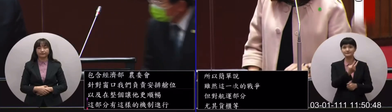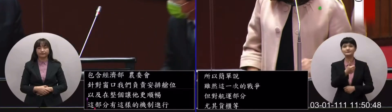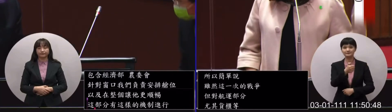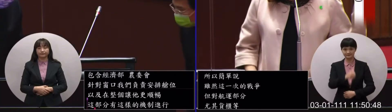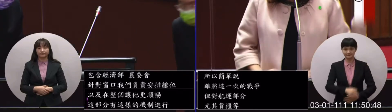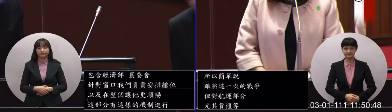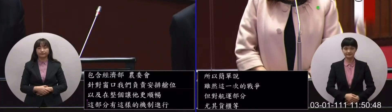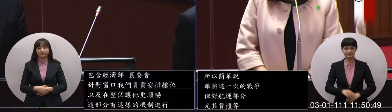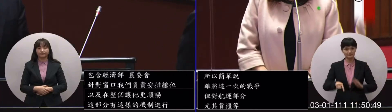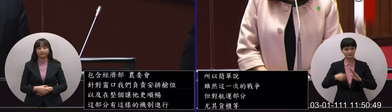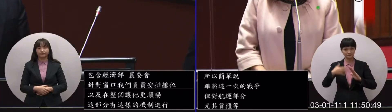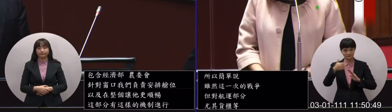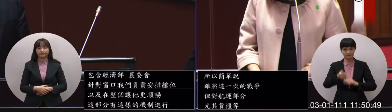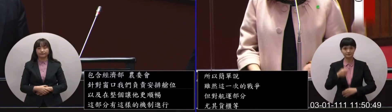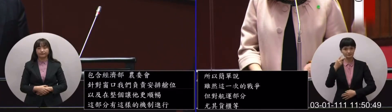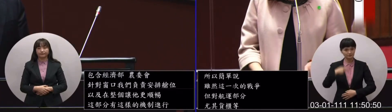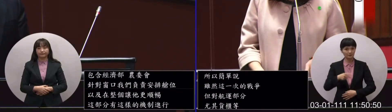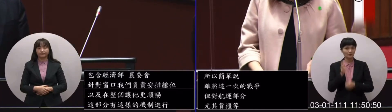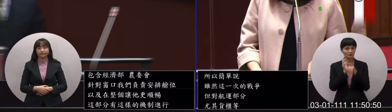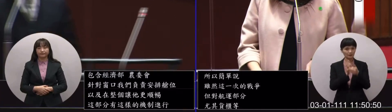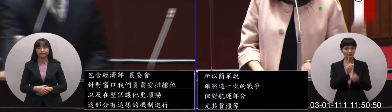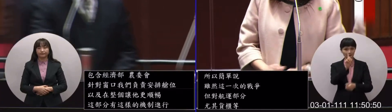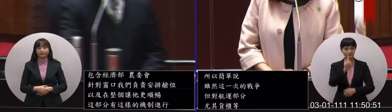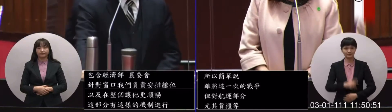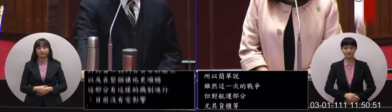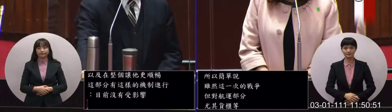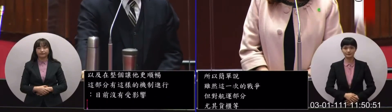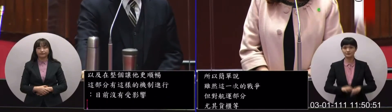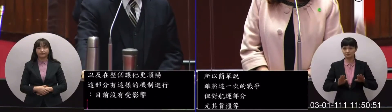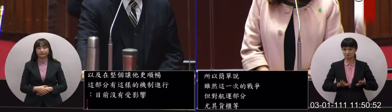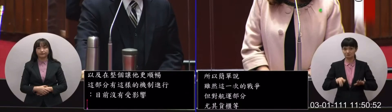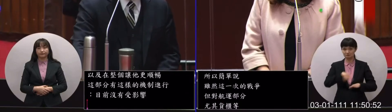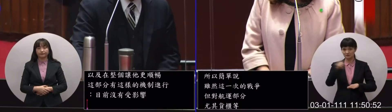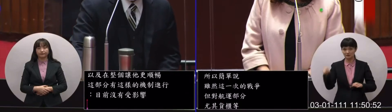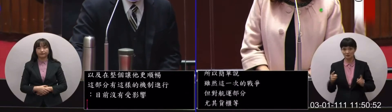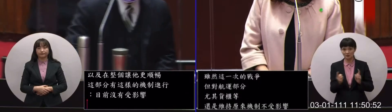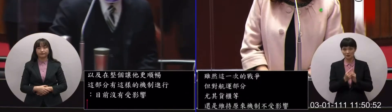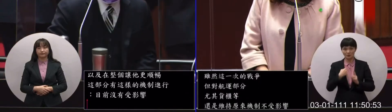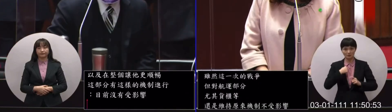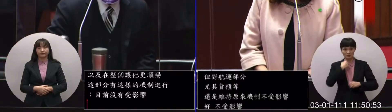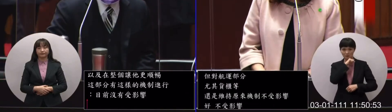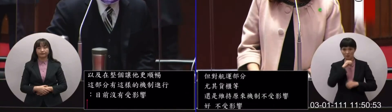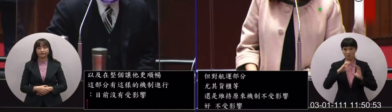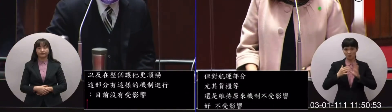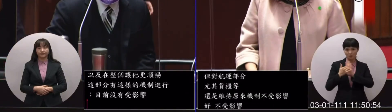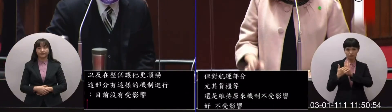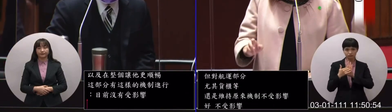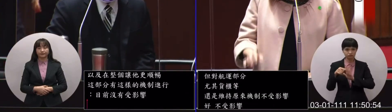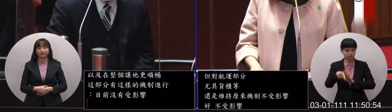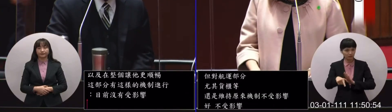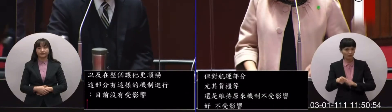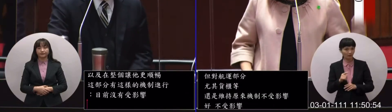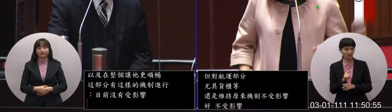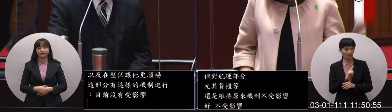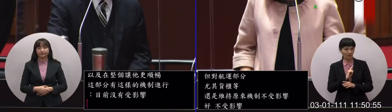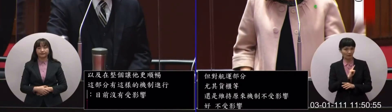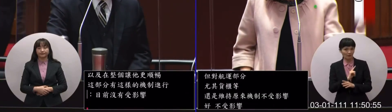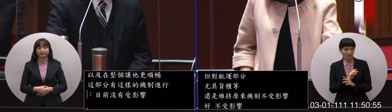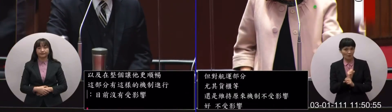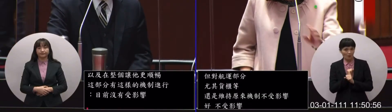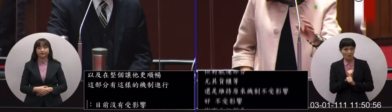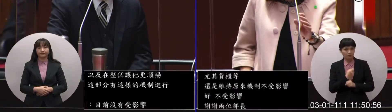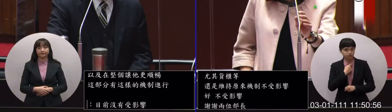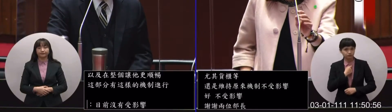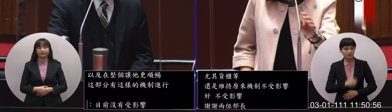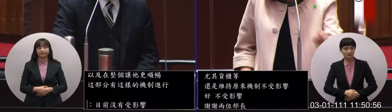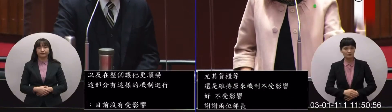好，院长还有一个部分哦，我们现在当然大家就对于台湾的国防更加的紧张嘛。我觉得安倍改立即之类都是近景，